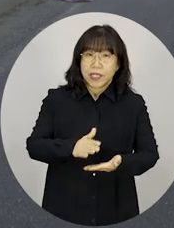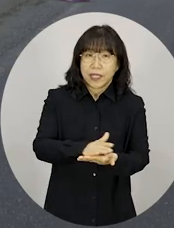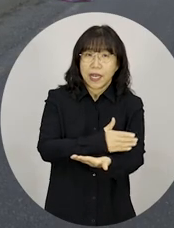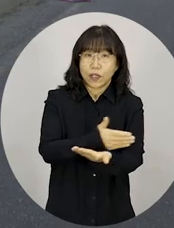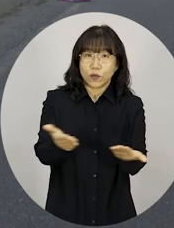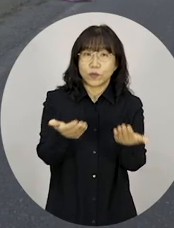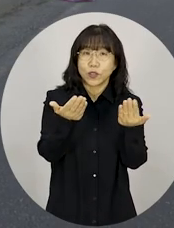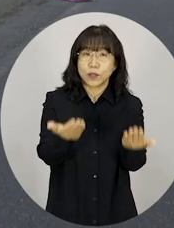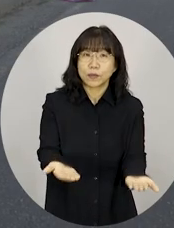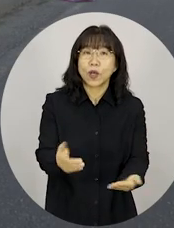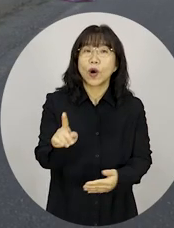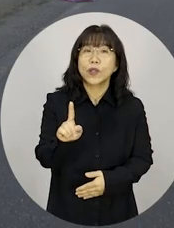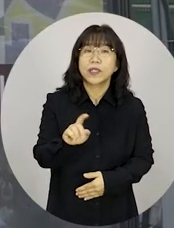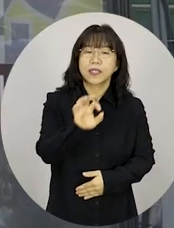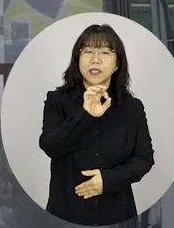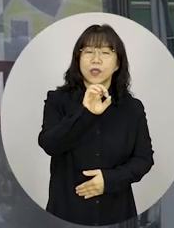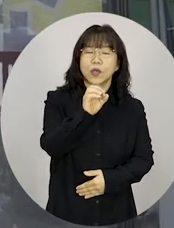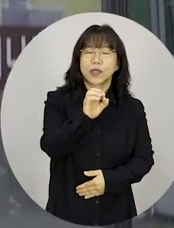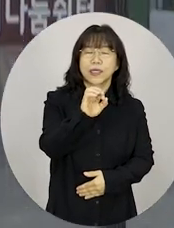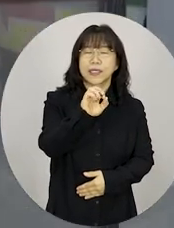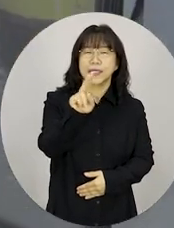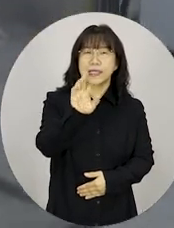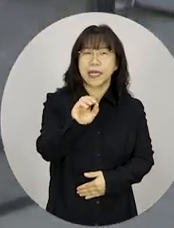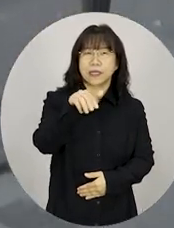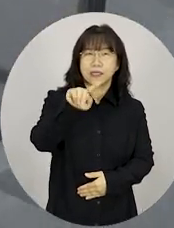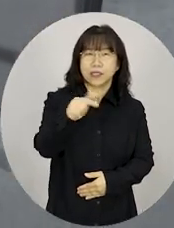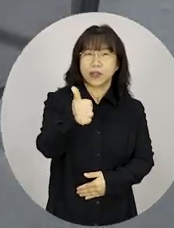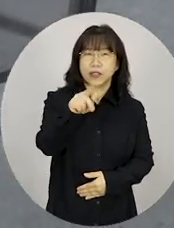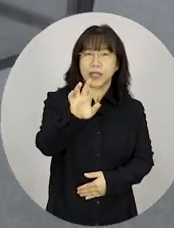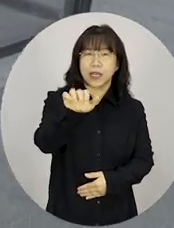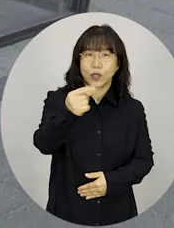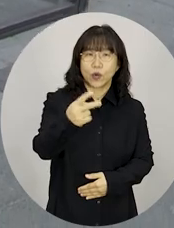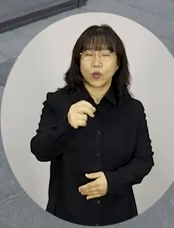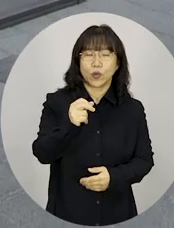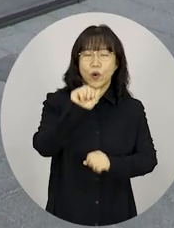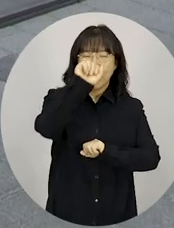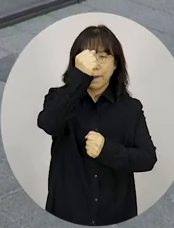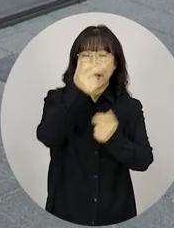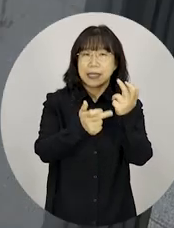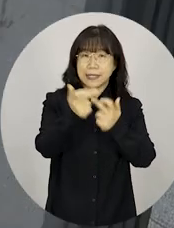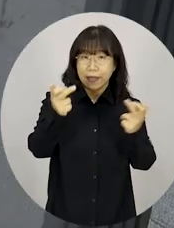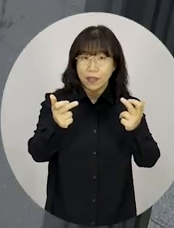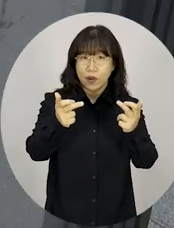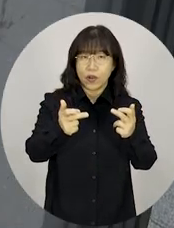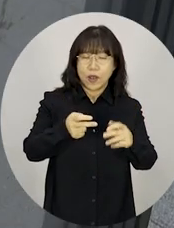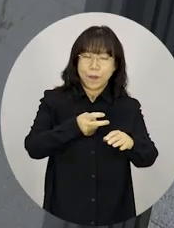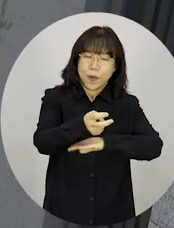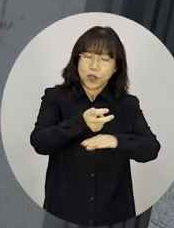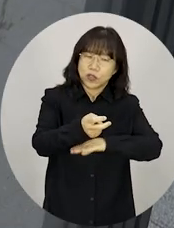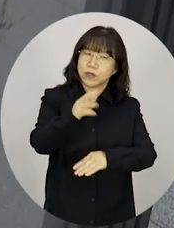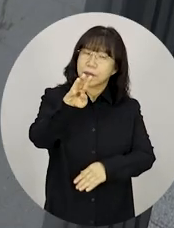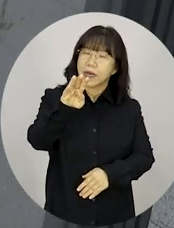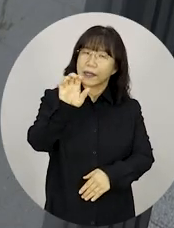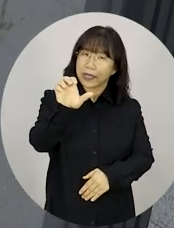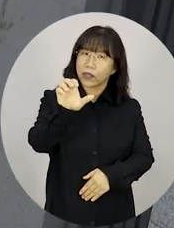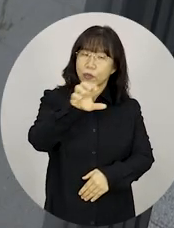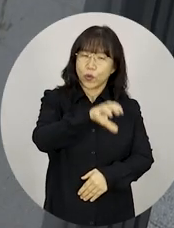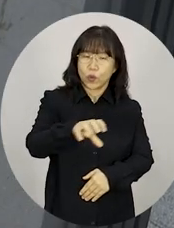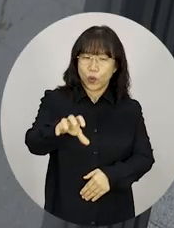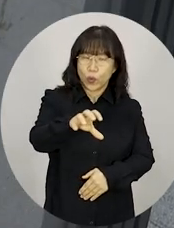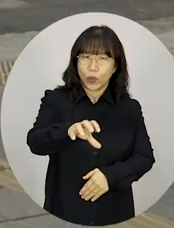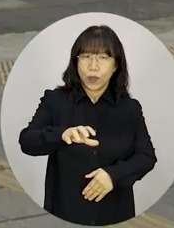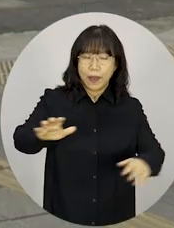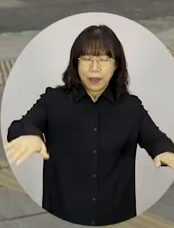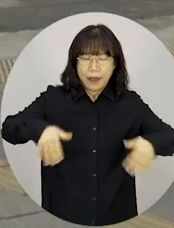온기 나눔쉼터는 양천향교역과 발산역 주변 버스 정류장 45곳을 포함해 강서구청 사거리